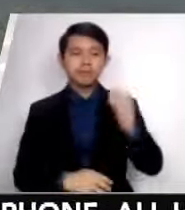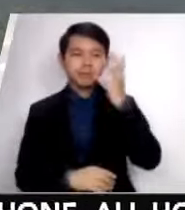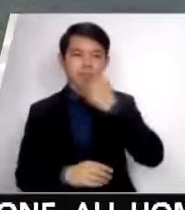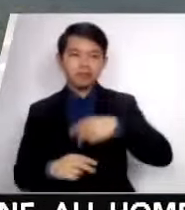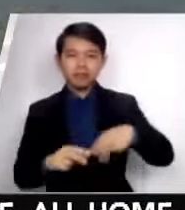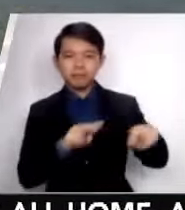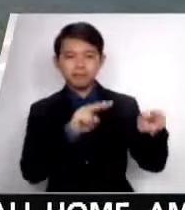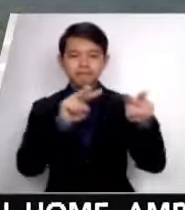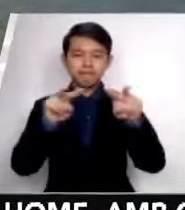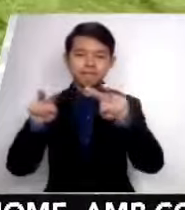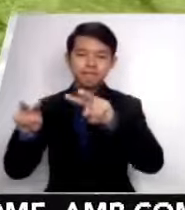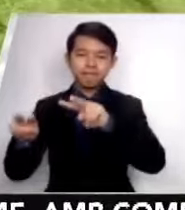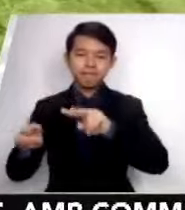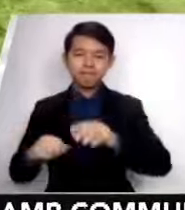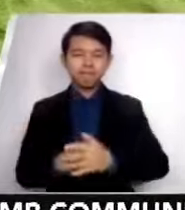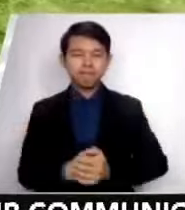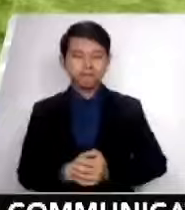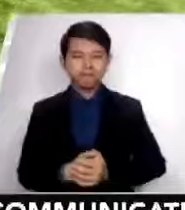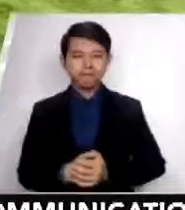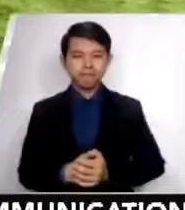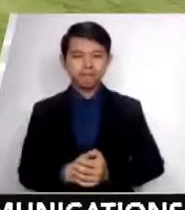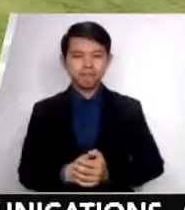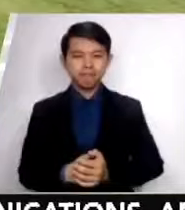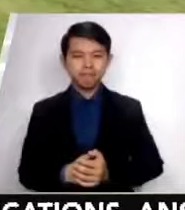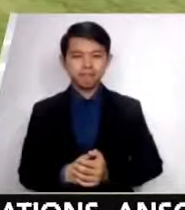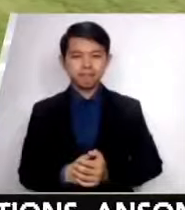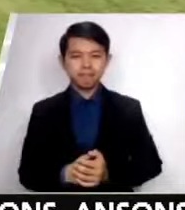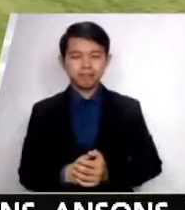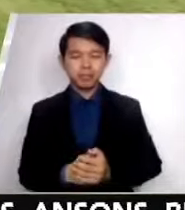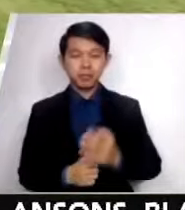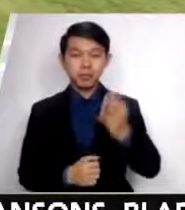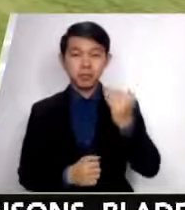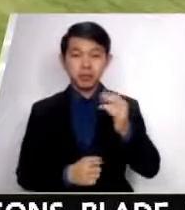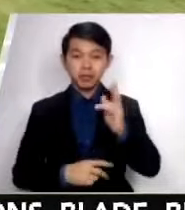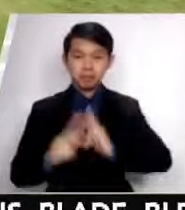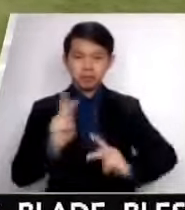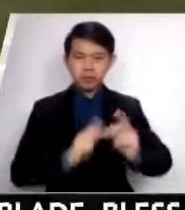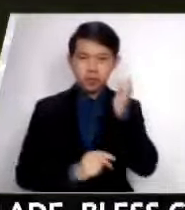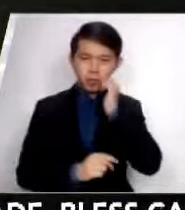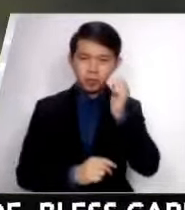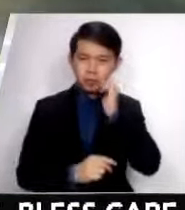Ilang lang yan sa mga dahilan kung bakit binabalik-balikan ang probinsya ng Bukidnon.